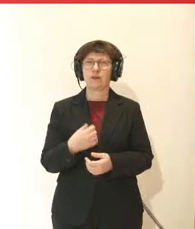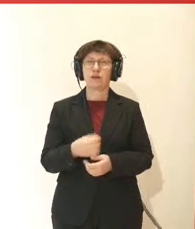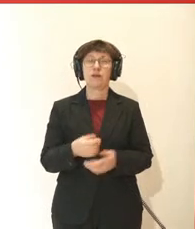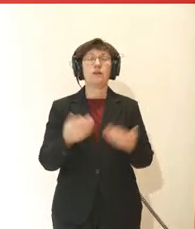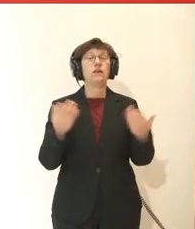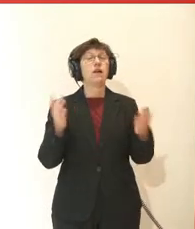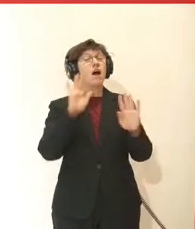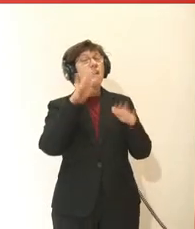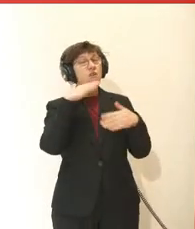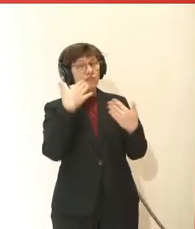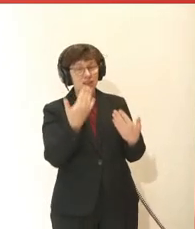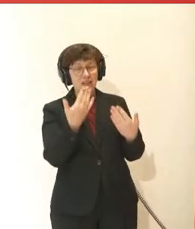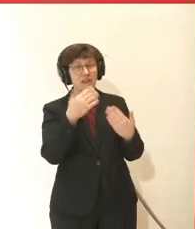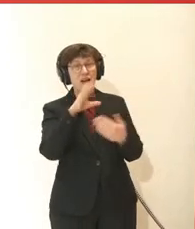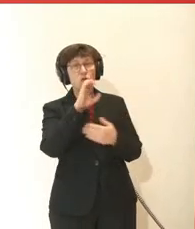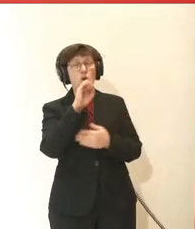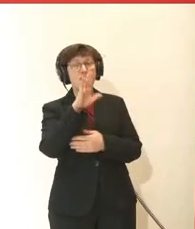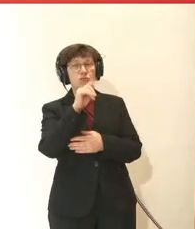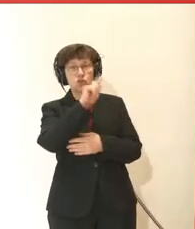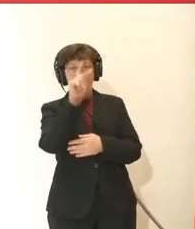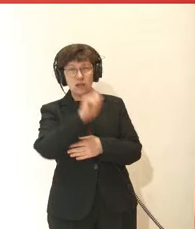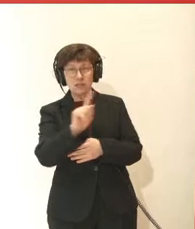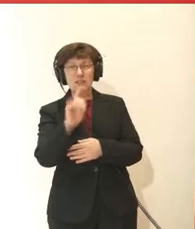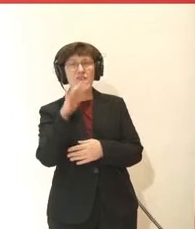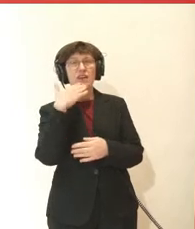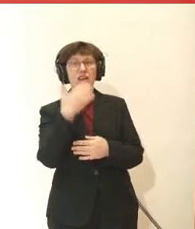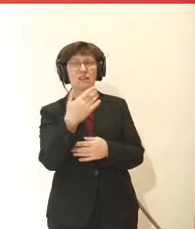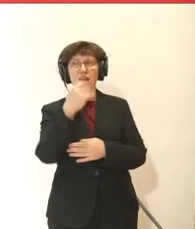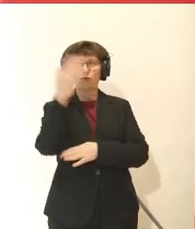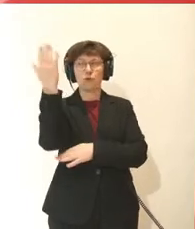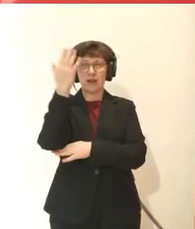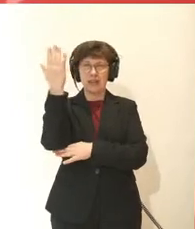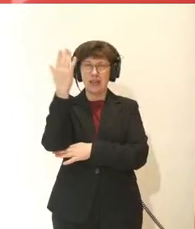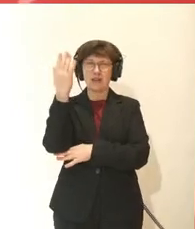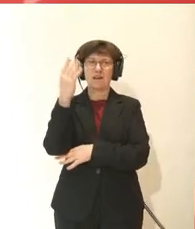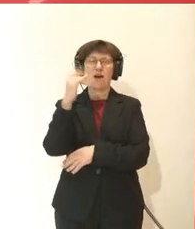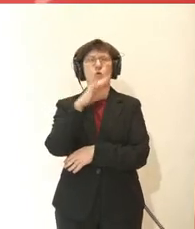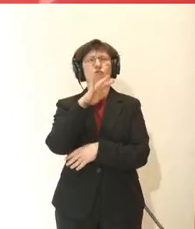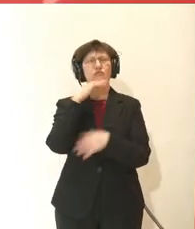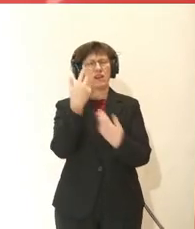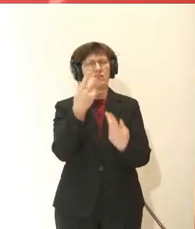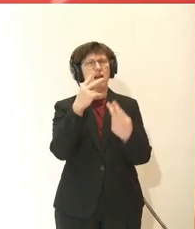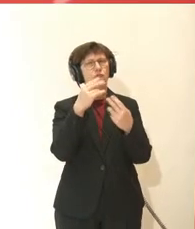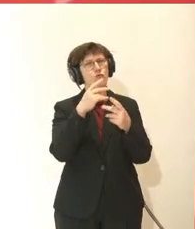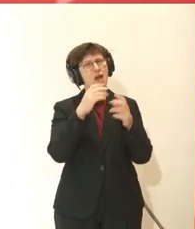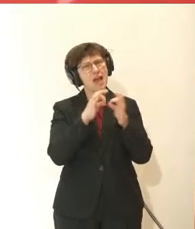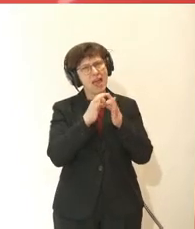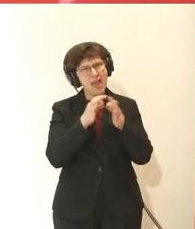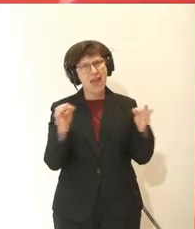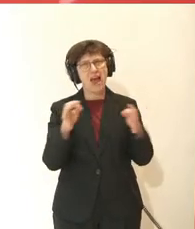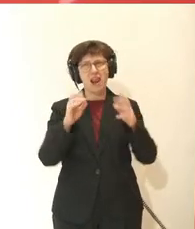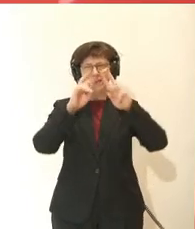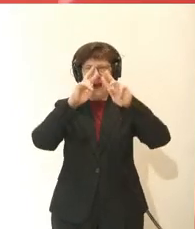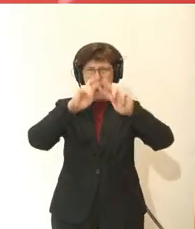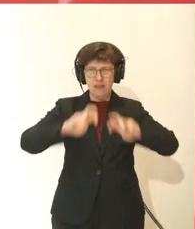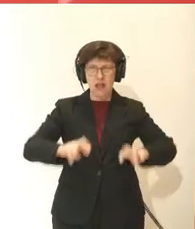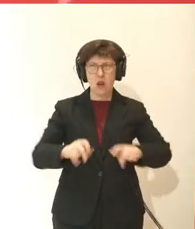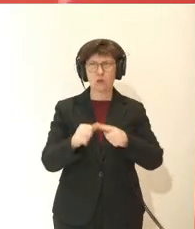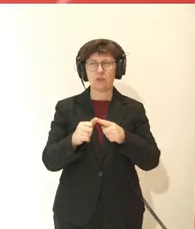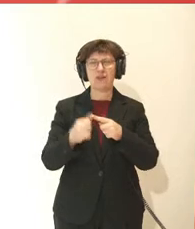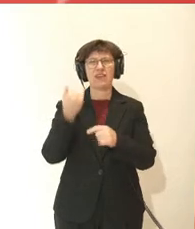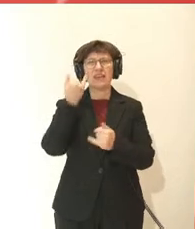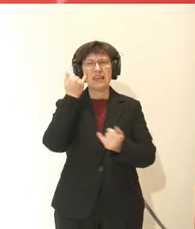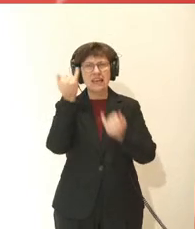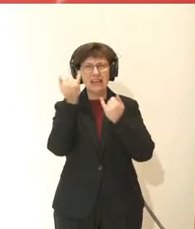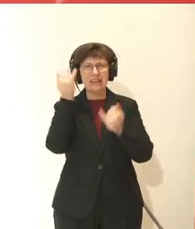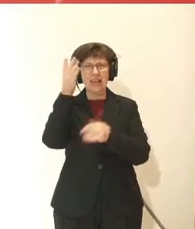vielen dank olaf scholz vielen dank für deine rede und auch seine ehrlichen analysen und die ideen